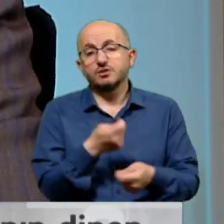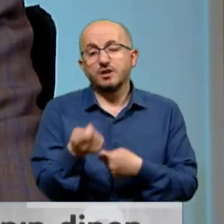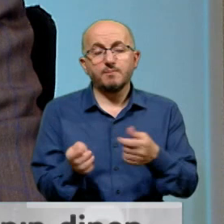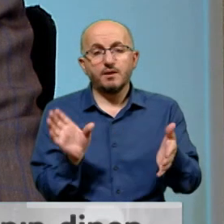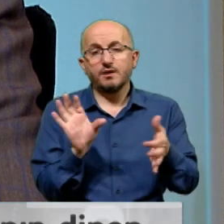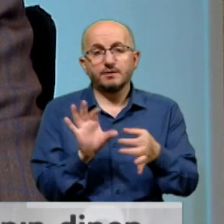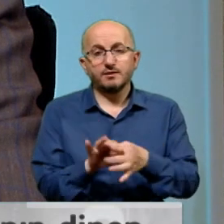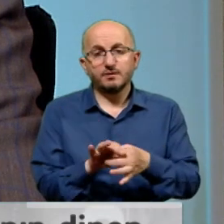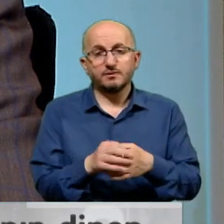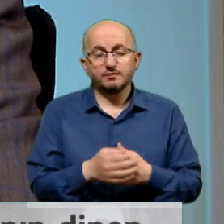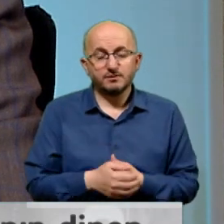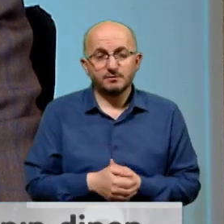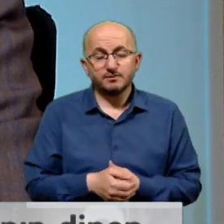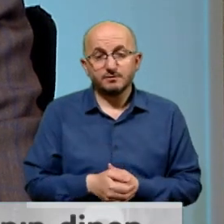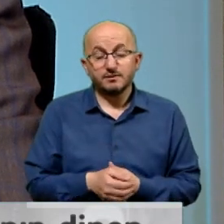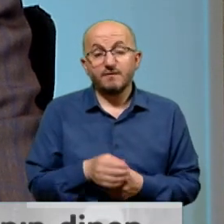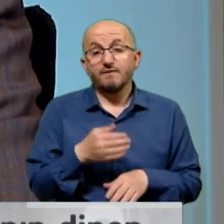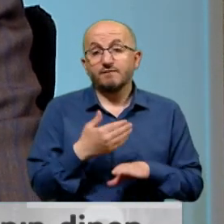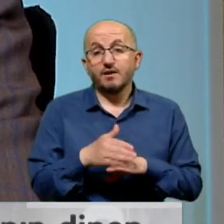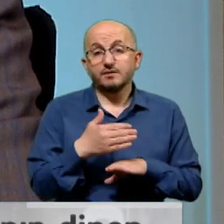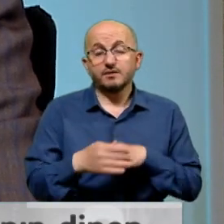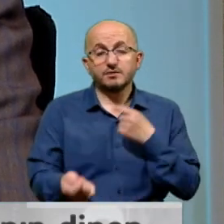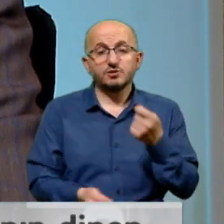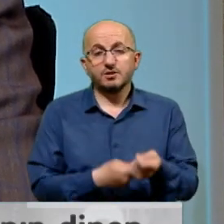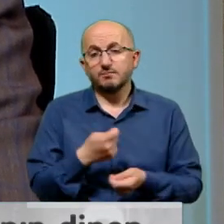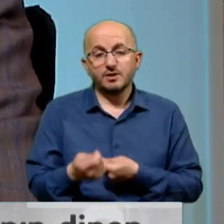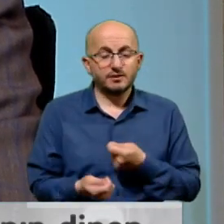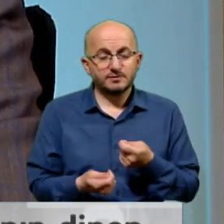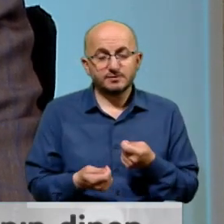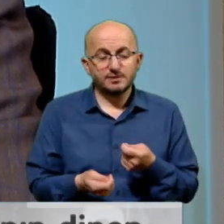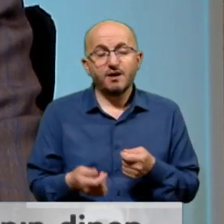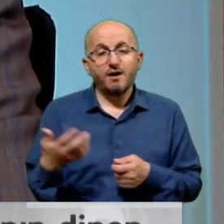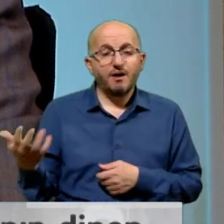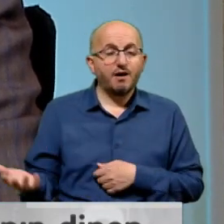yani faize şimdi vadeli işlemler ise eğer